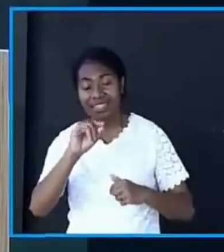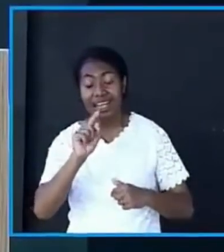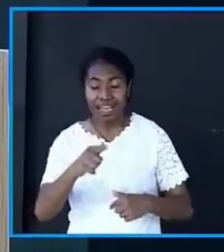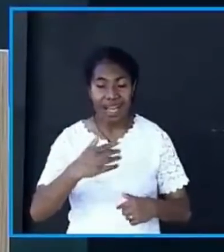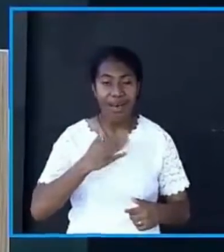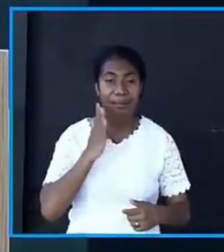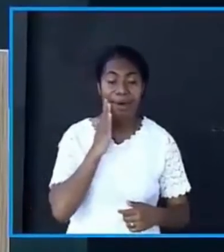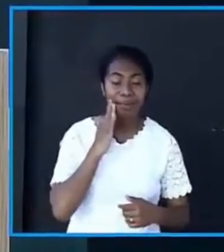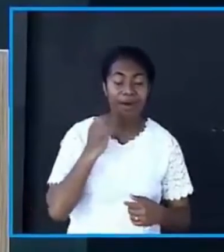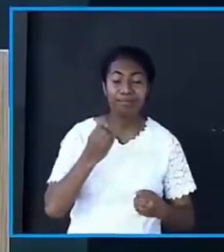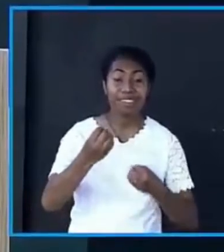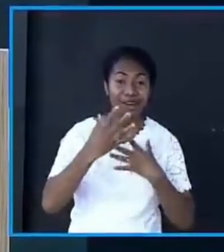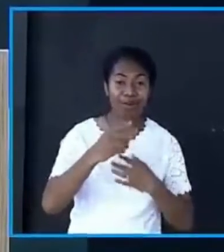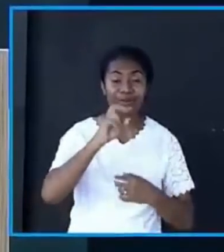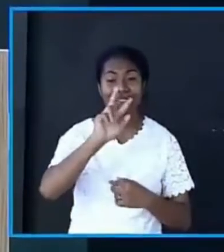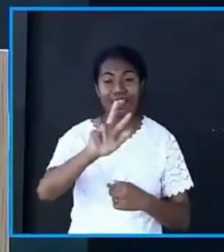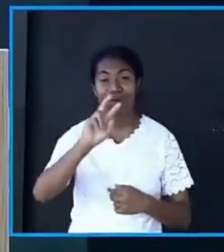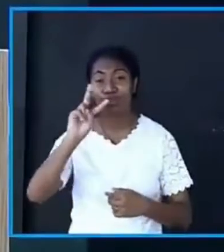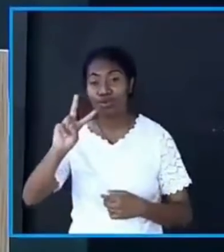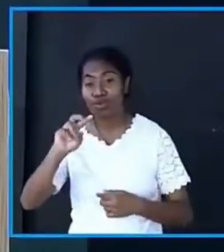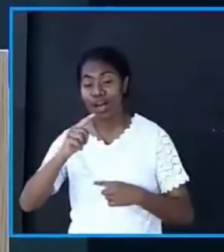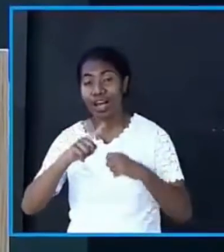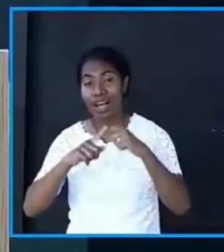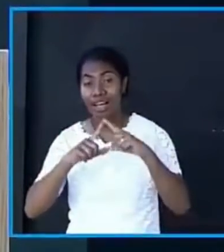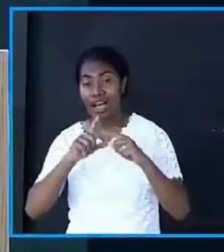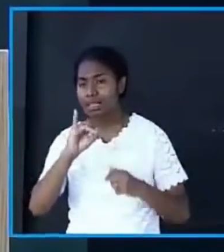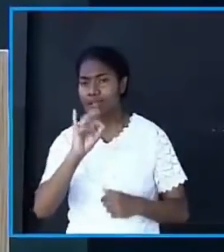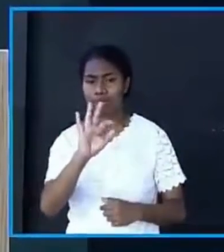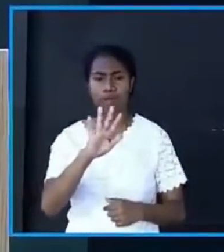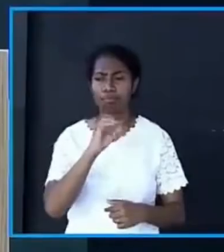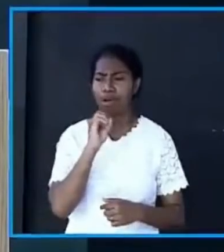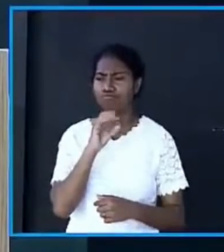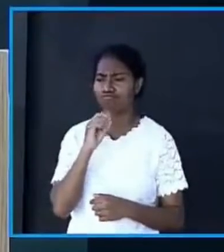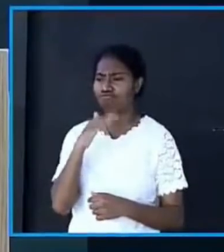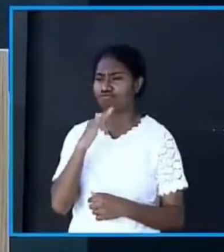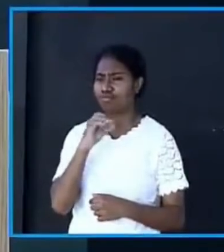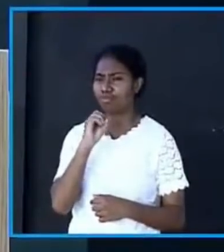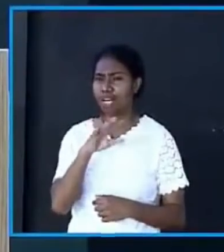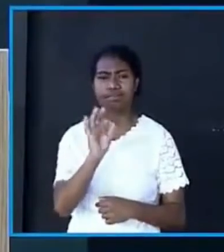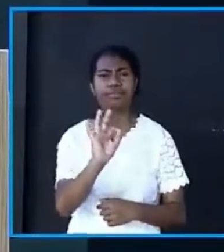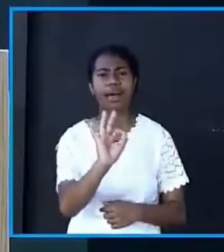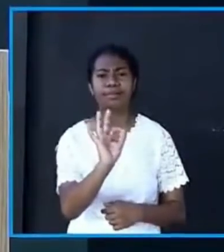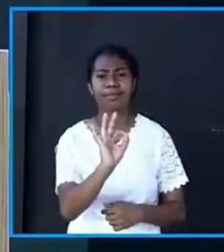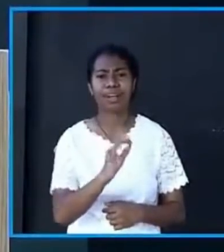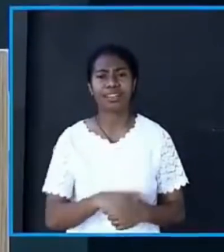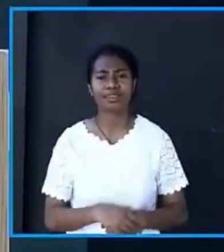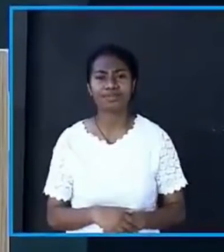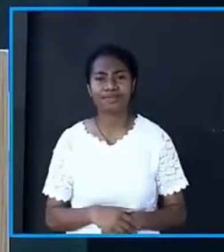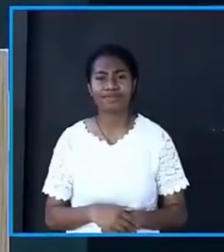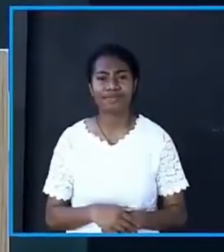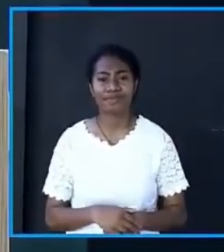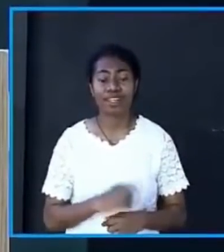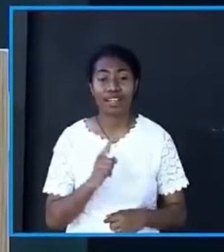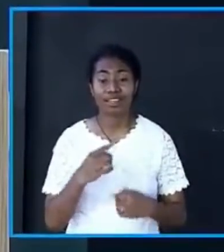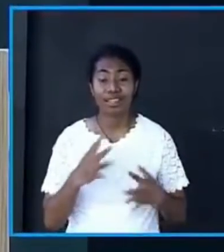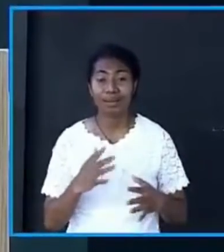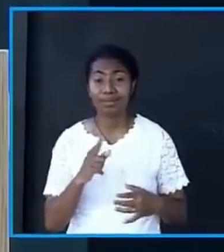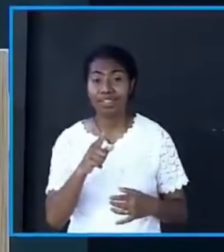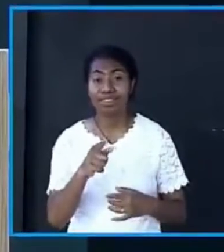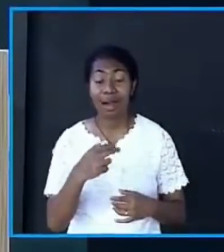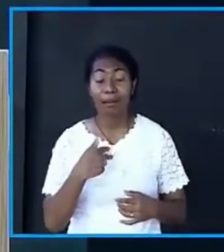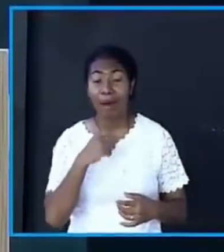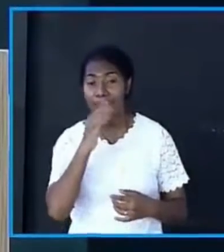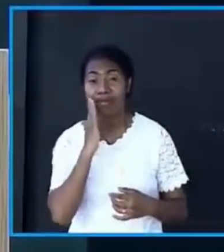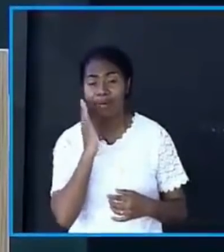32 kali tanpa mengeluh sekarang mama baru bertanya tiga kali kau sudah bentak Mama